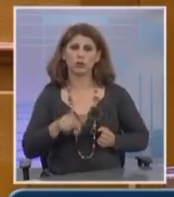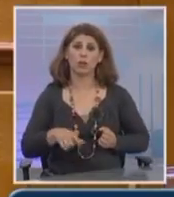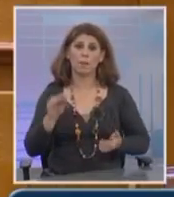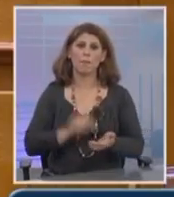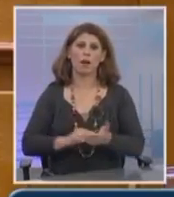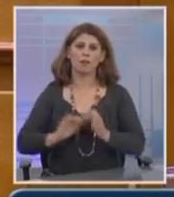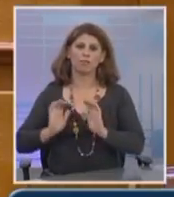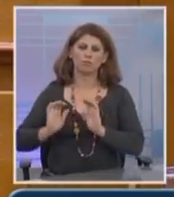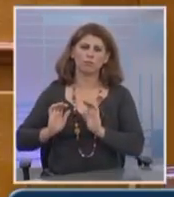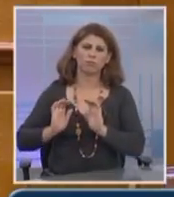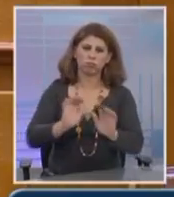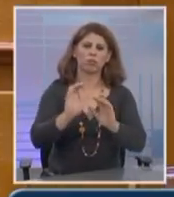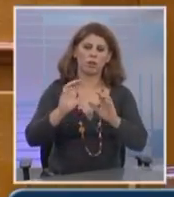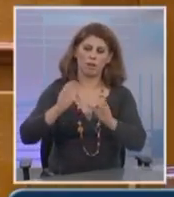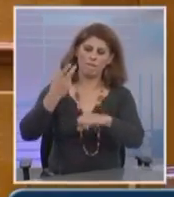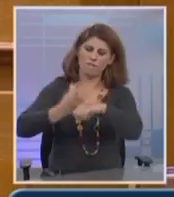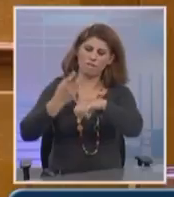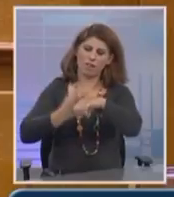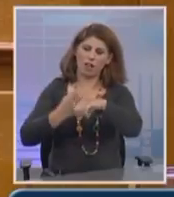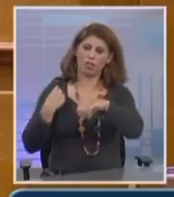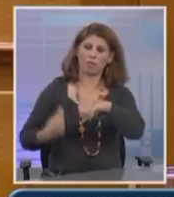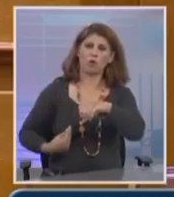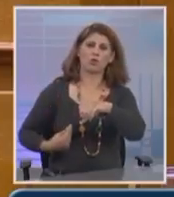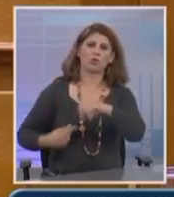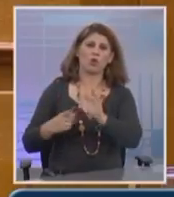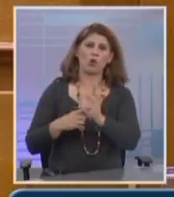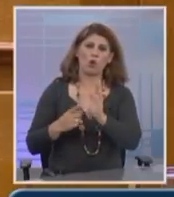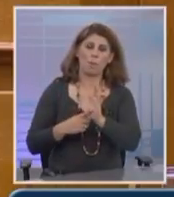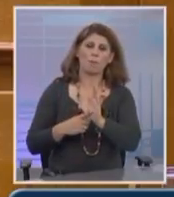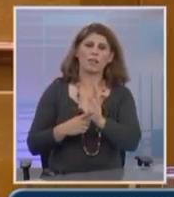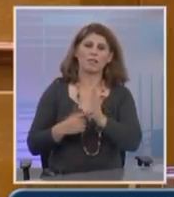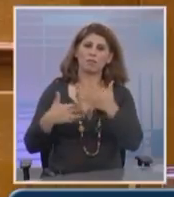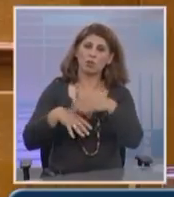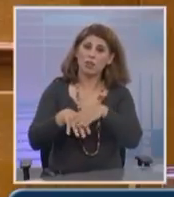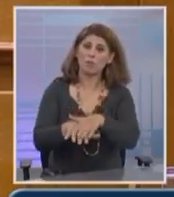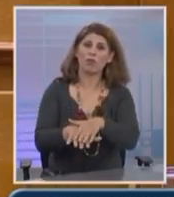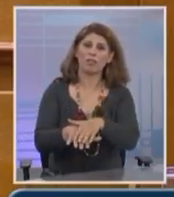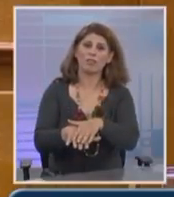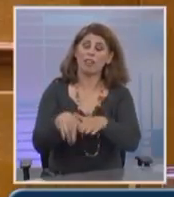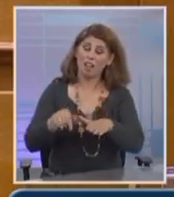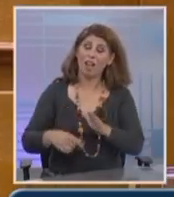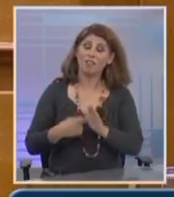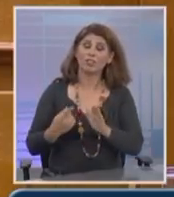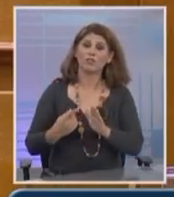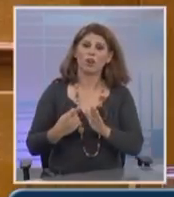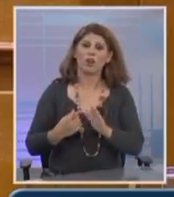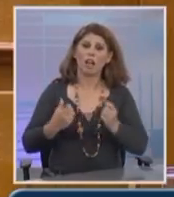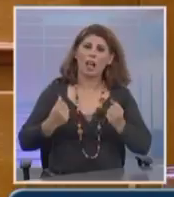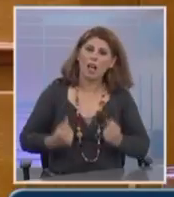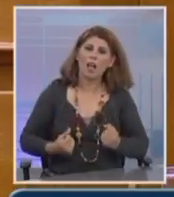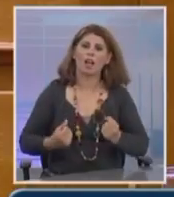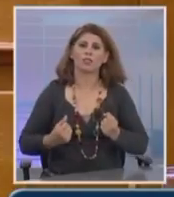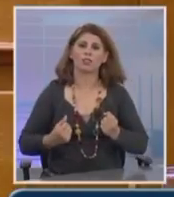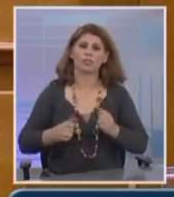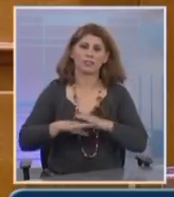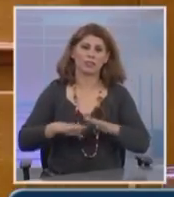ξανασπρώξει το βράχο της δημοσιονομικής προσαρμογής. Μόνο που αυτή τη φορά οι αντοχές εξαντλούνται πλήρως και